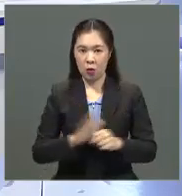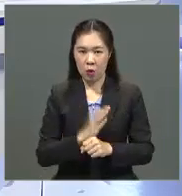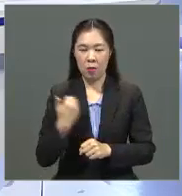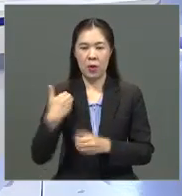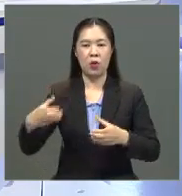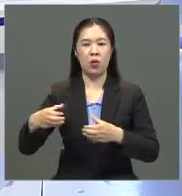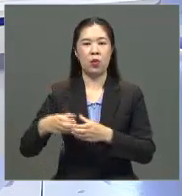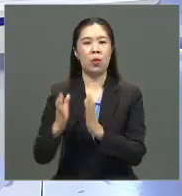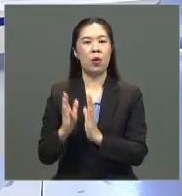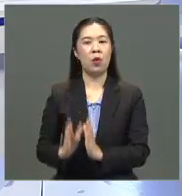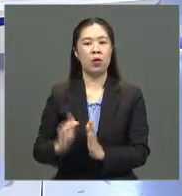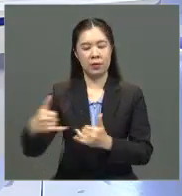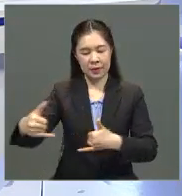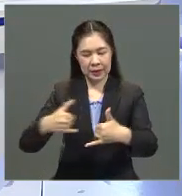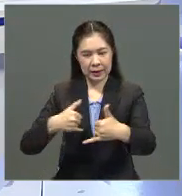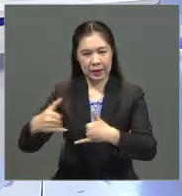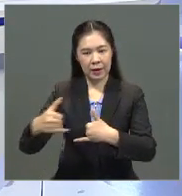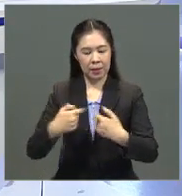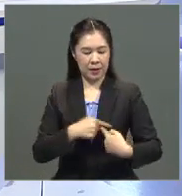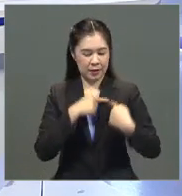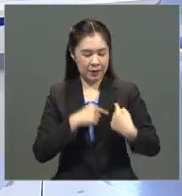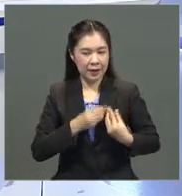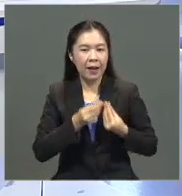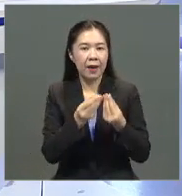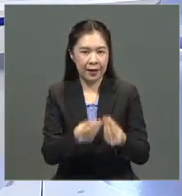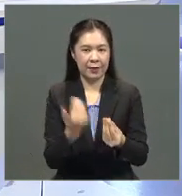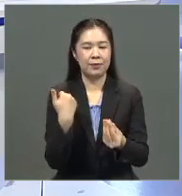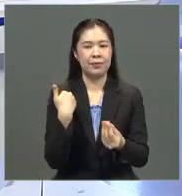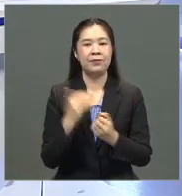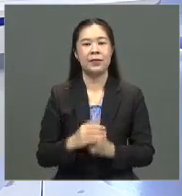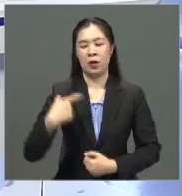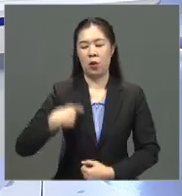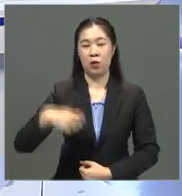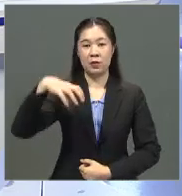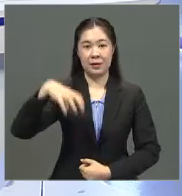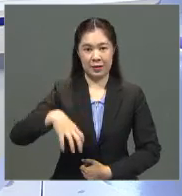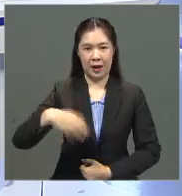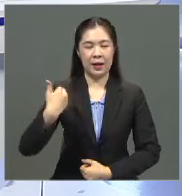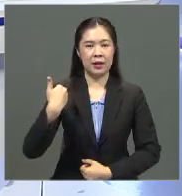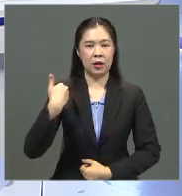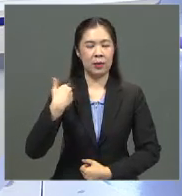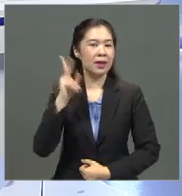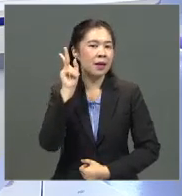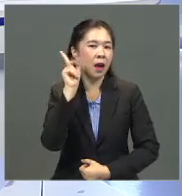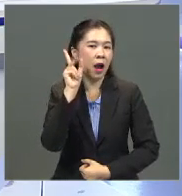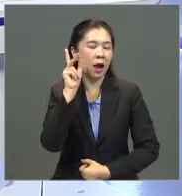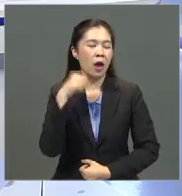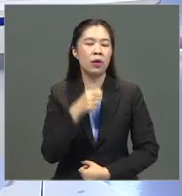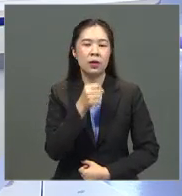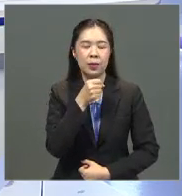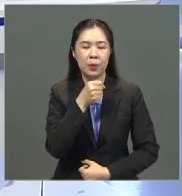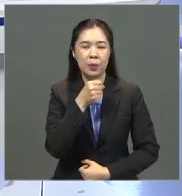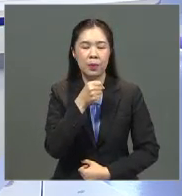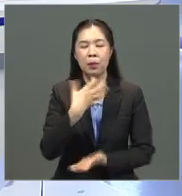เรื่องของกลุ่มคนที่เดินทางมาให้กำลังใจเราก็สังเกตการณ์ด้วยในส่วนของศาลเองนี่คือเขาให้รายงานข่าวเนี่ยทำข้าวได้ปกติ